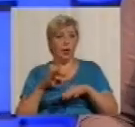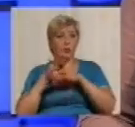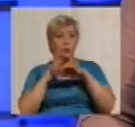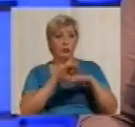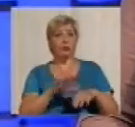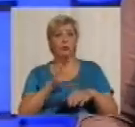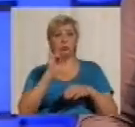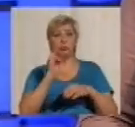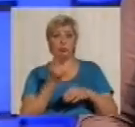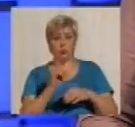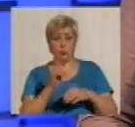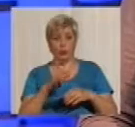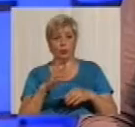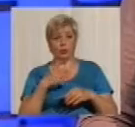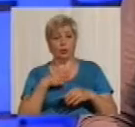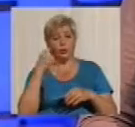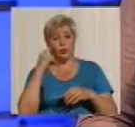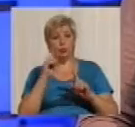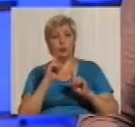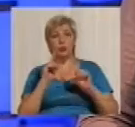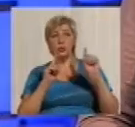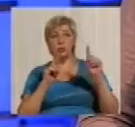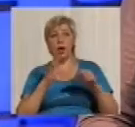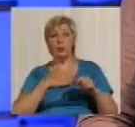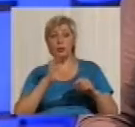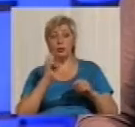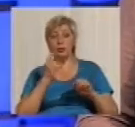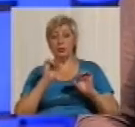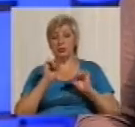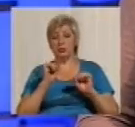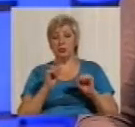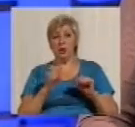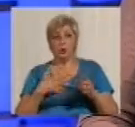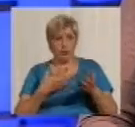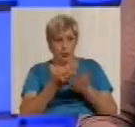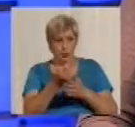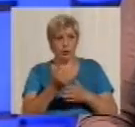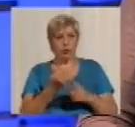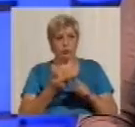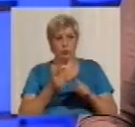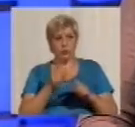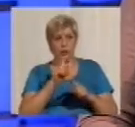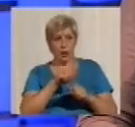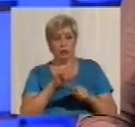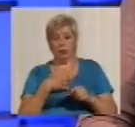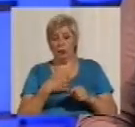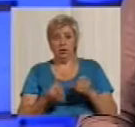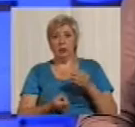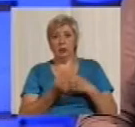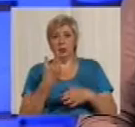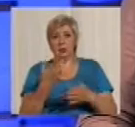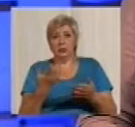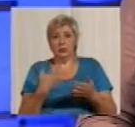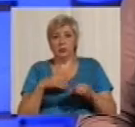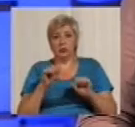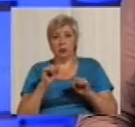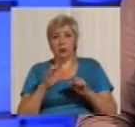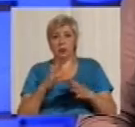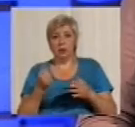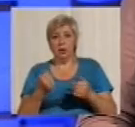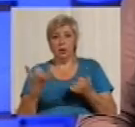платим деньги за охранника внизу. Да, оказалось, что никак не защищен. То есть сегодня приехали какие-то люди на неизвестных автобусах, как-то они заехали